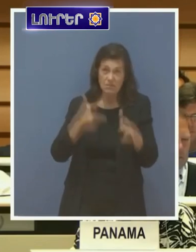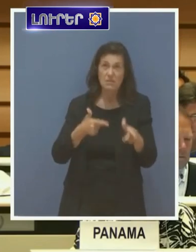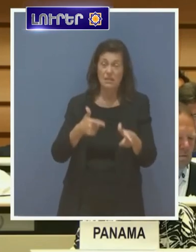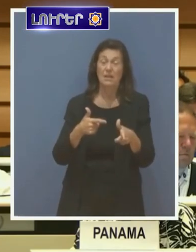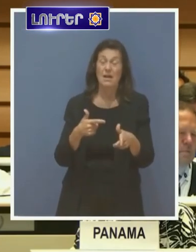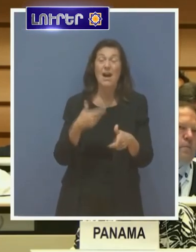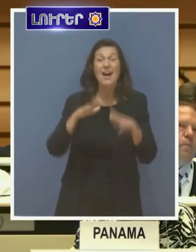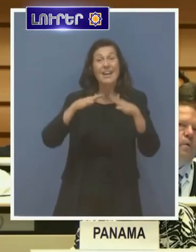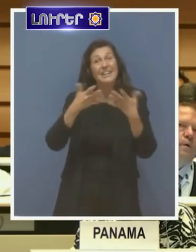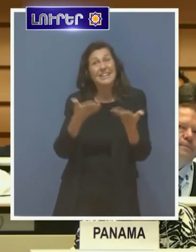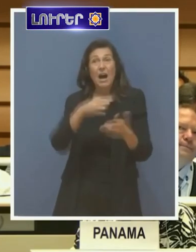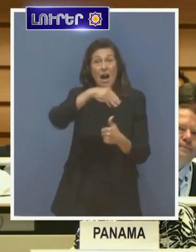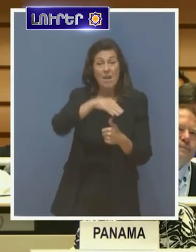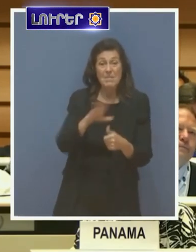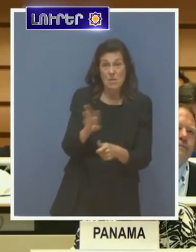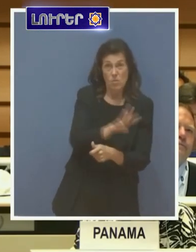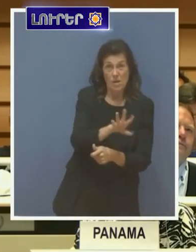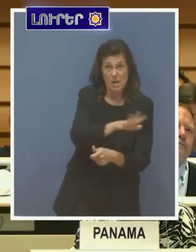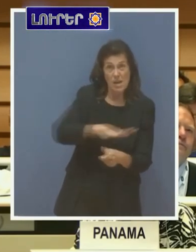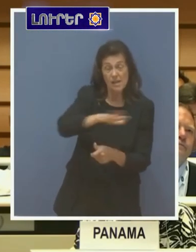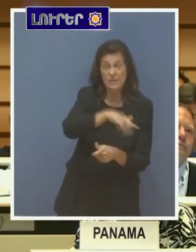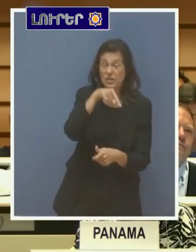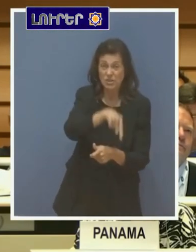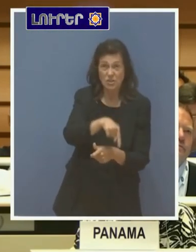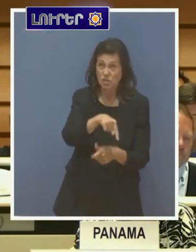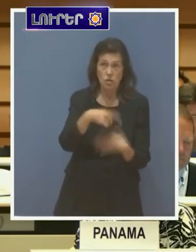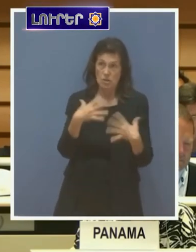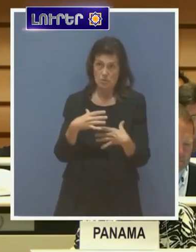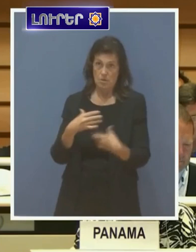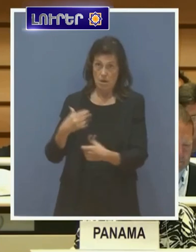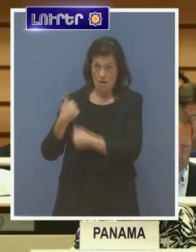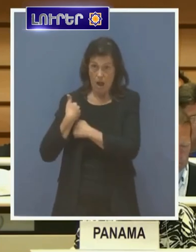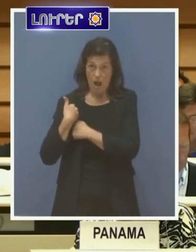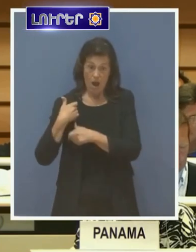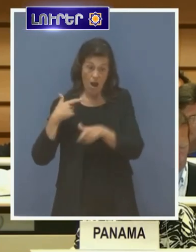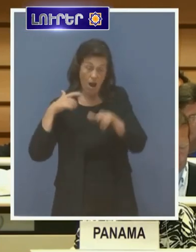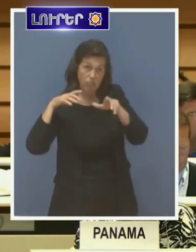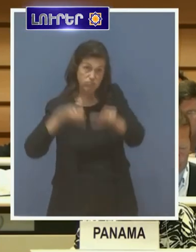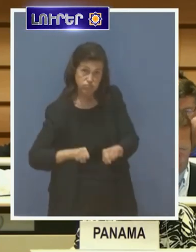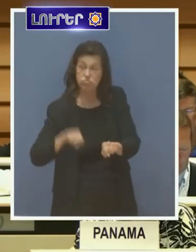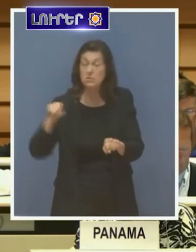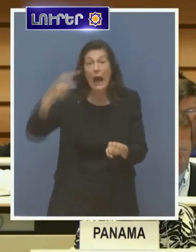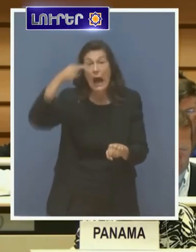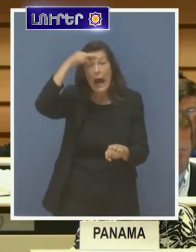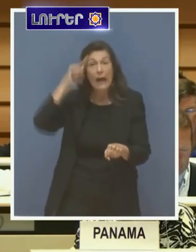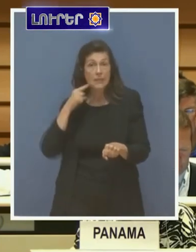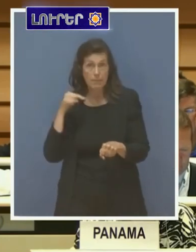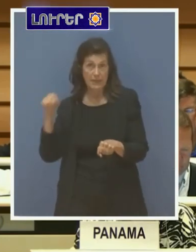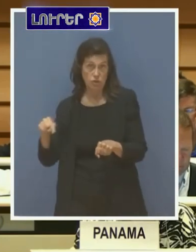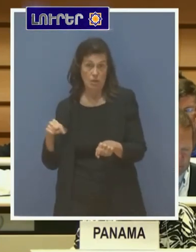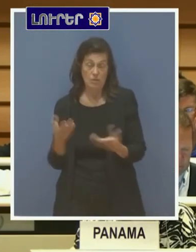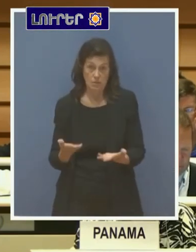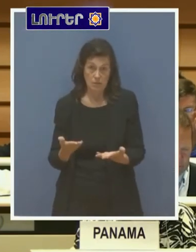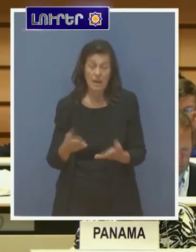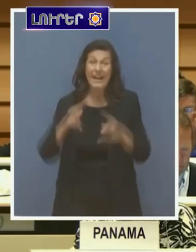մասին։ Ադորապացույցները կան, որ ուծրագրային նպատակն է շարունակել բնիկ հայր ու ցեղասպանությունը, որպեսզի շարունակե յուրացնել անոնց սուրբ